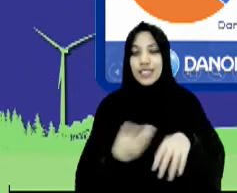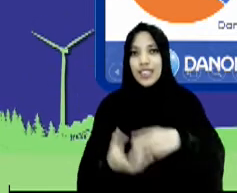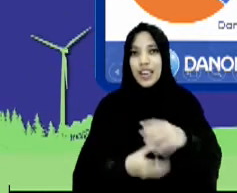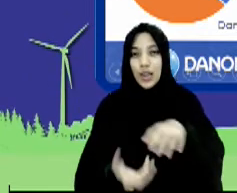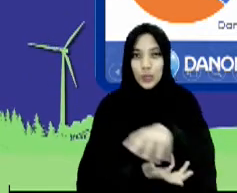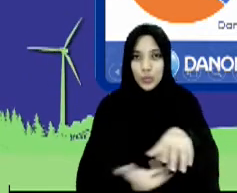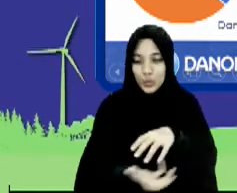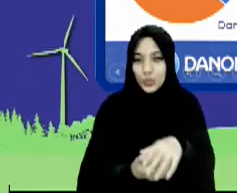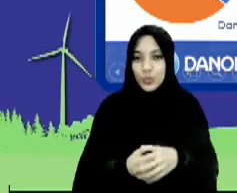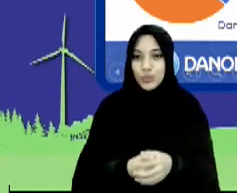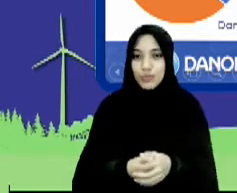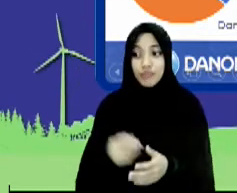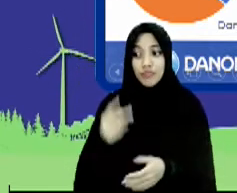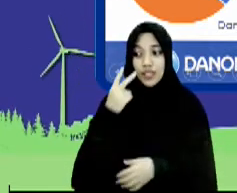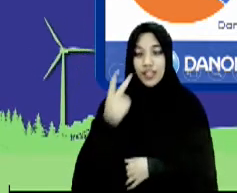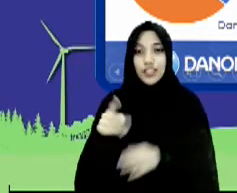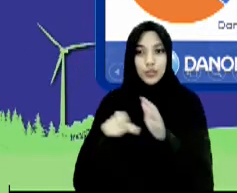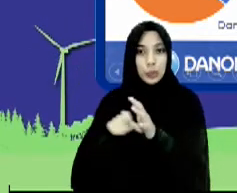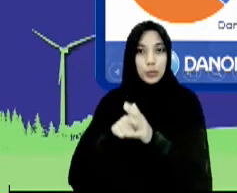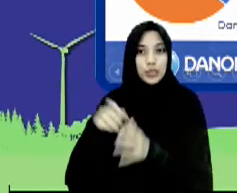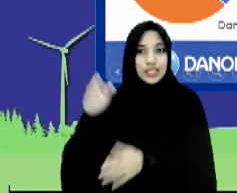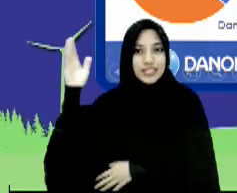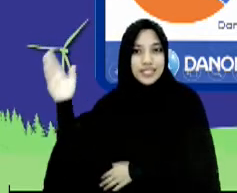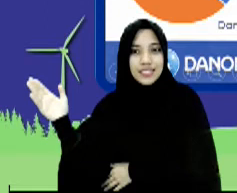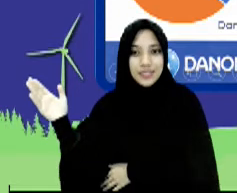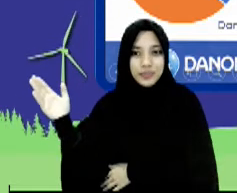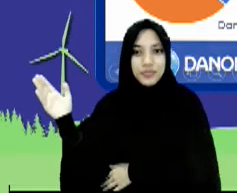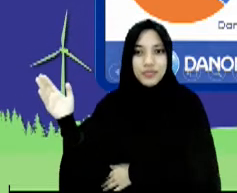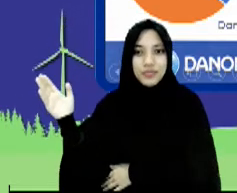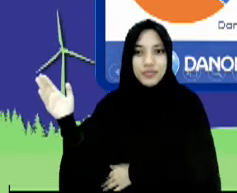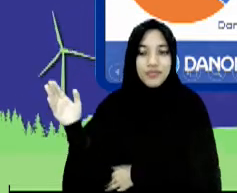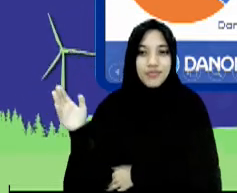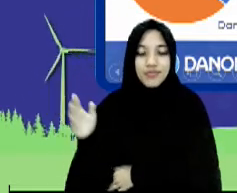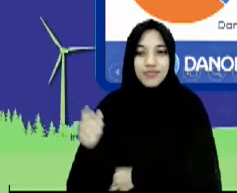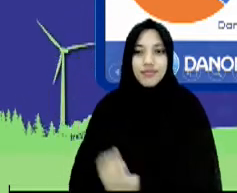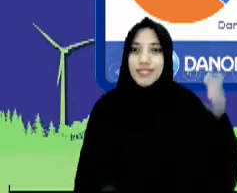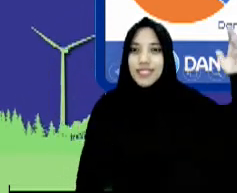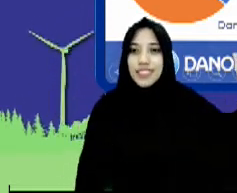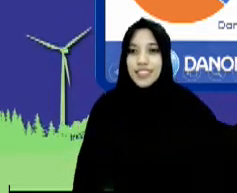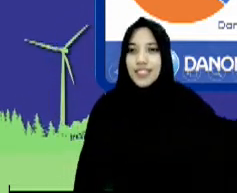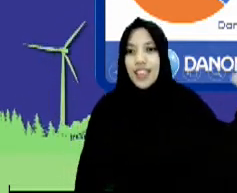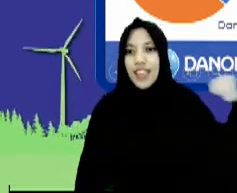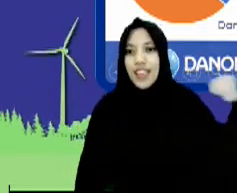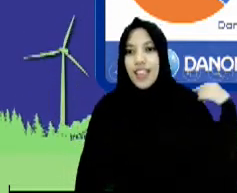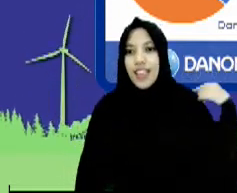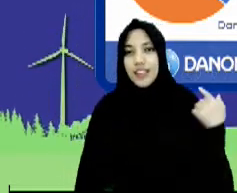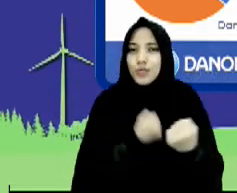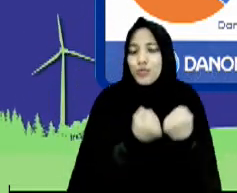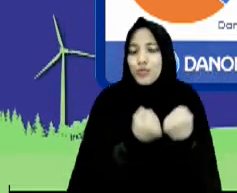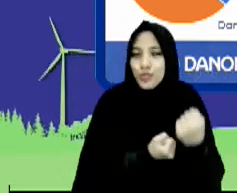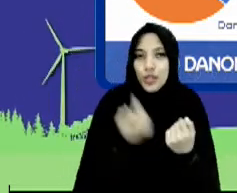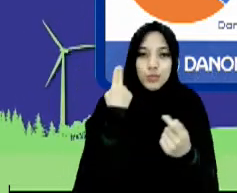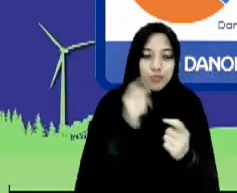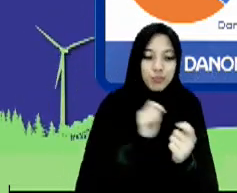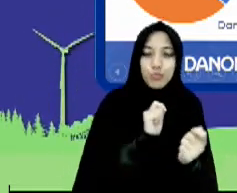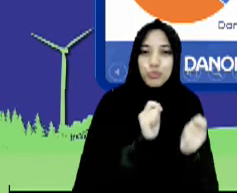misalnya kita lihat di sini kita bisa lihat bahwa eh effort untuk me-replace eh packaging yang ada dengan sustainable packaging